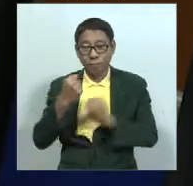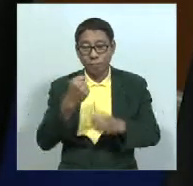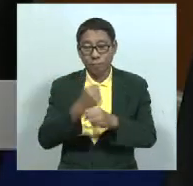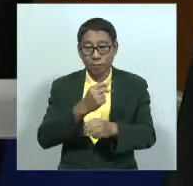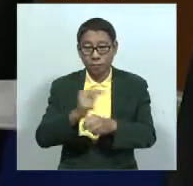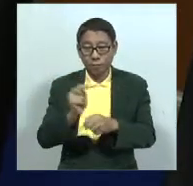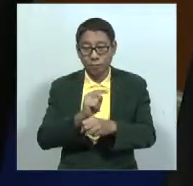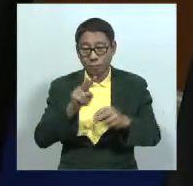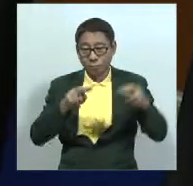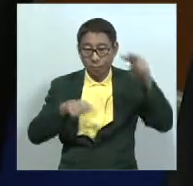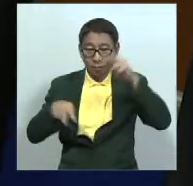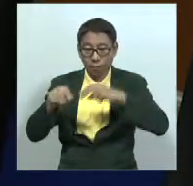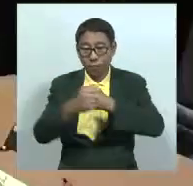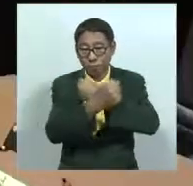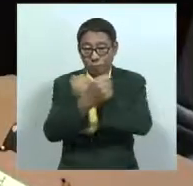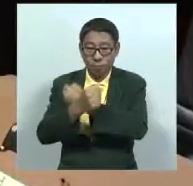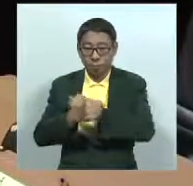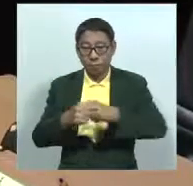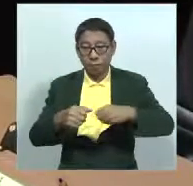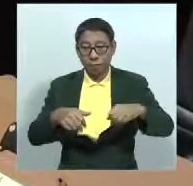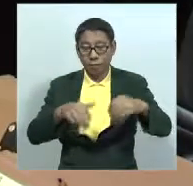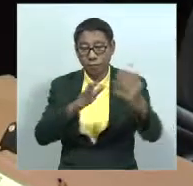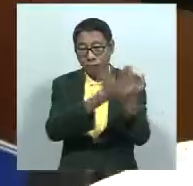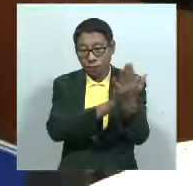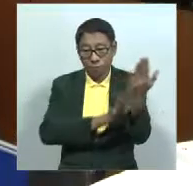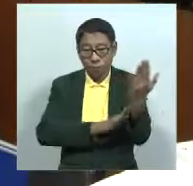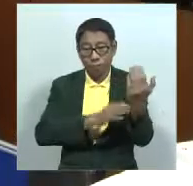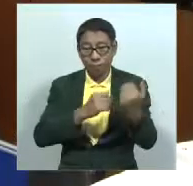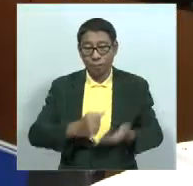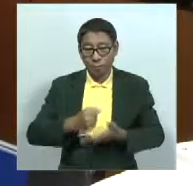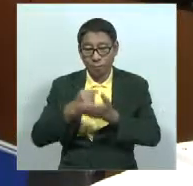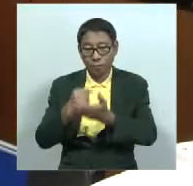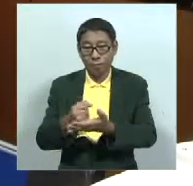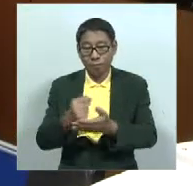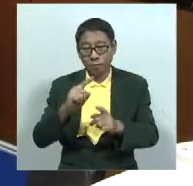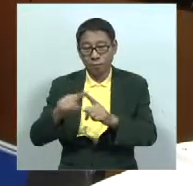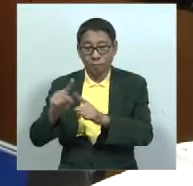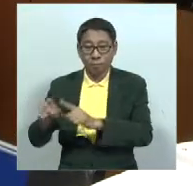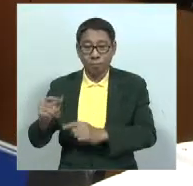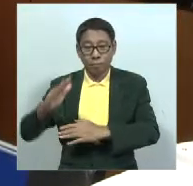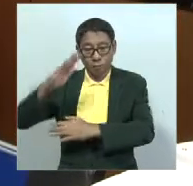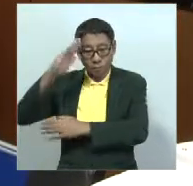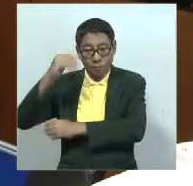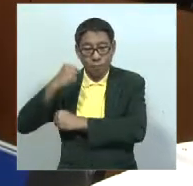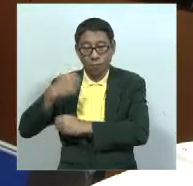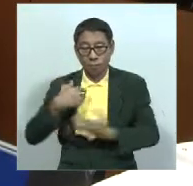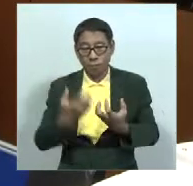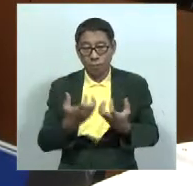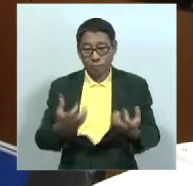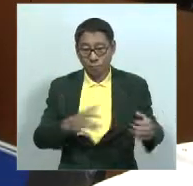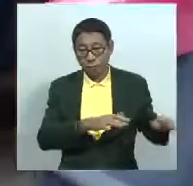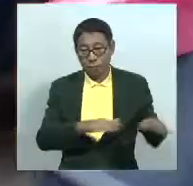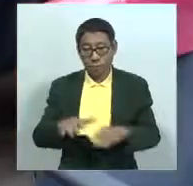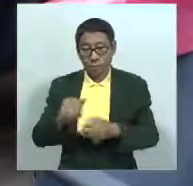องของการดูแลป้องกันประเทศแต่เรื่องการบรรเทาสาธารณภัยกองทัพนั้นมีอุปกรณ์ต่างๆพร้อมเข้าไปดูแลค่ะ